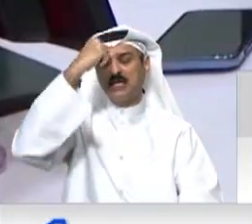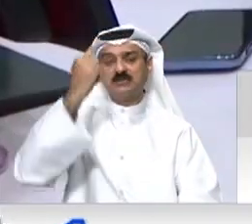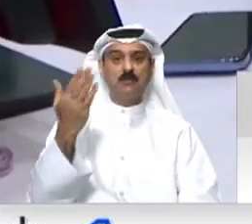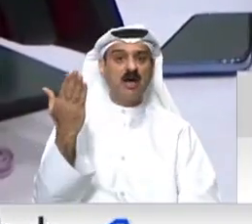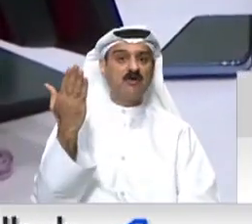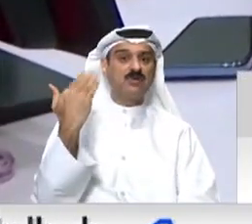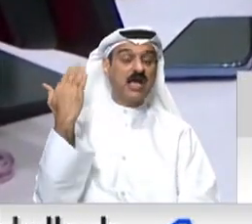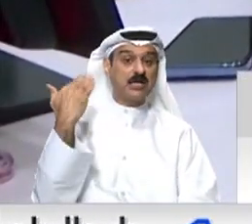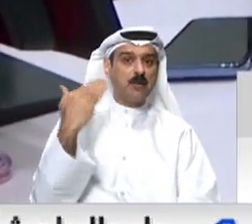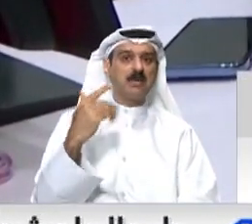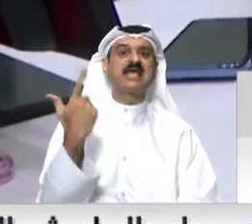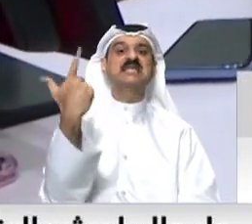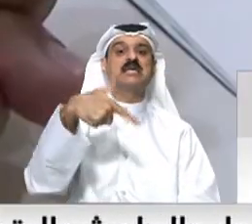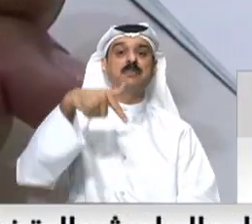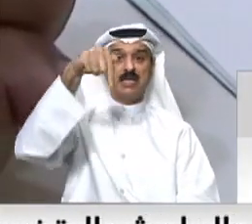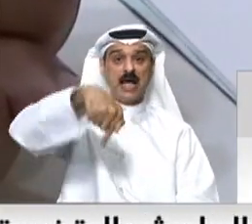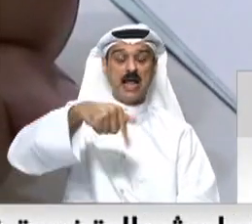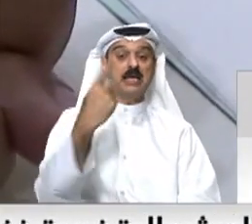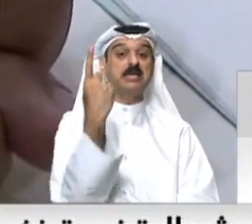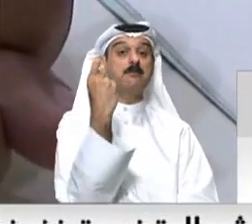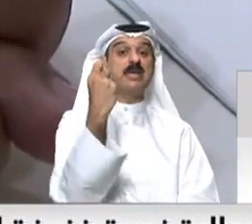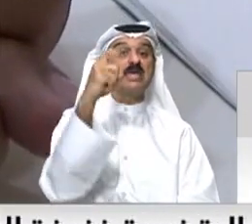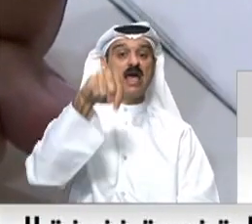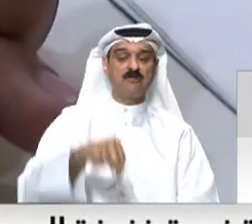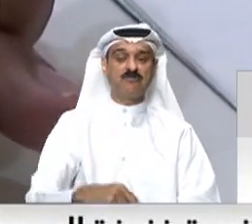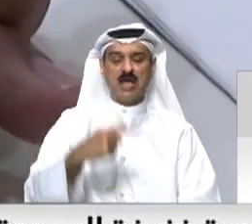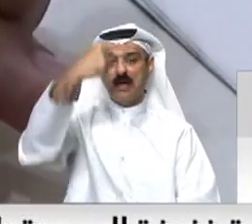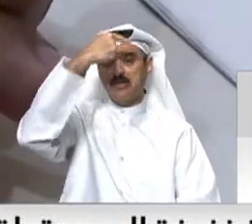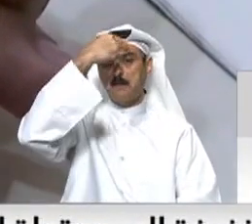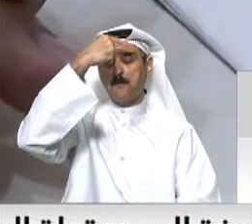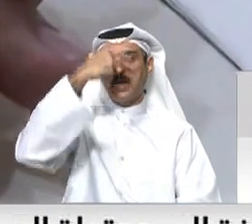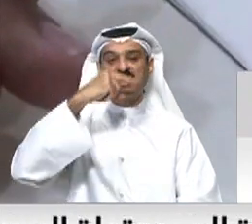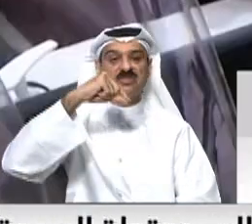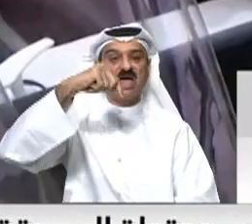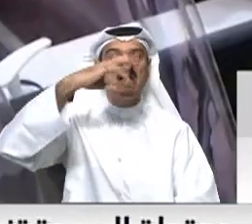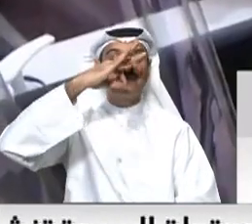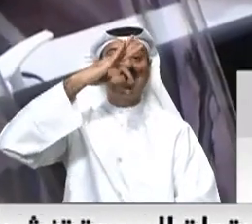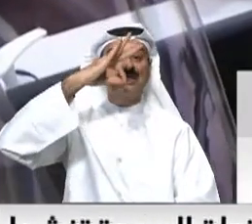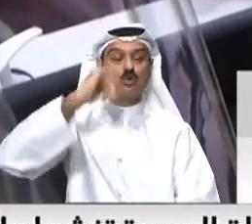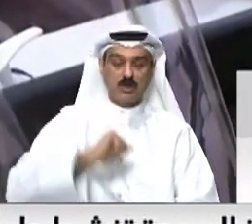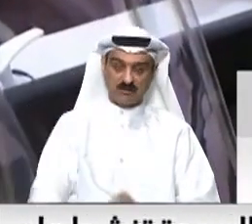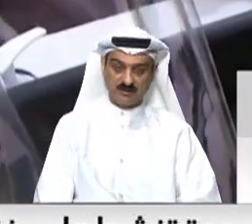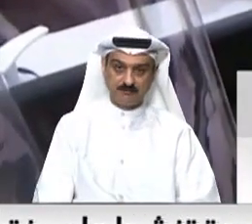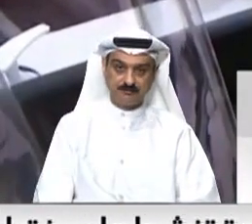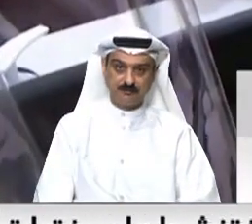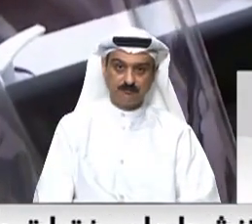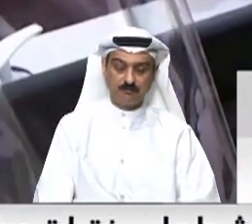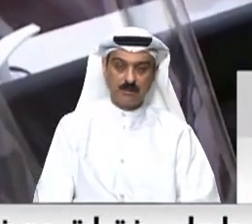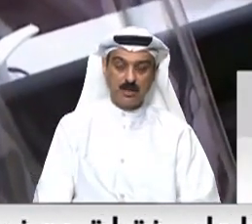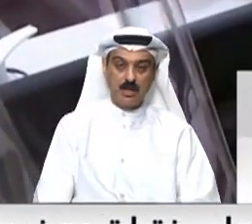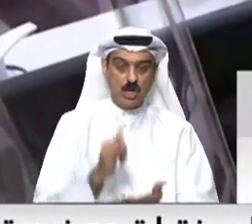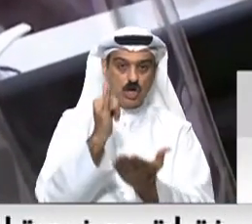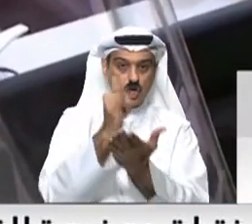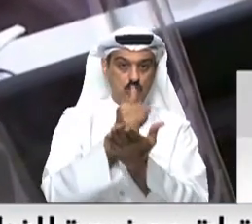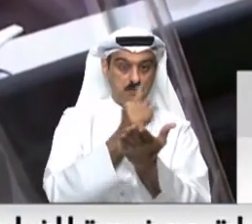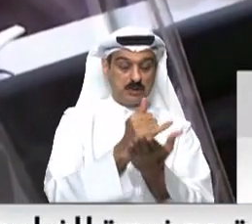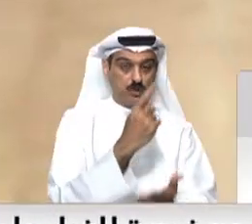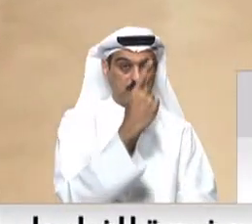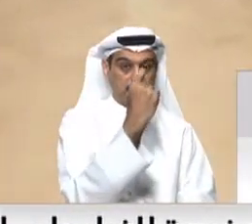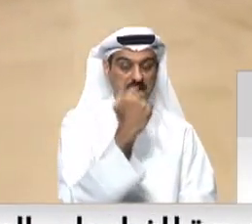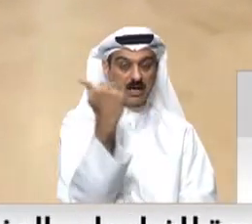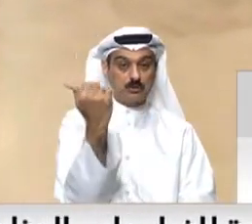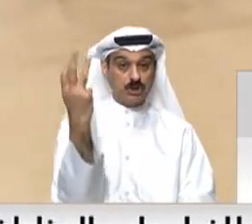2019 وفقا لدراسه اجرها المجلس الهندي للبحوث ووجد الباحثون ايضا ان 136